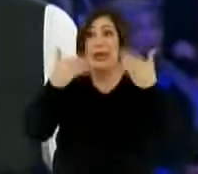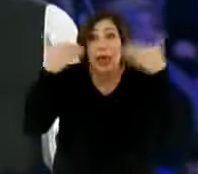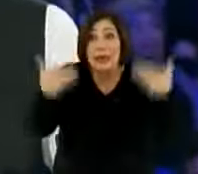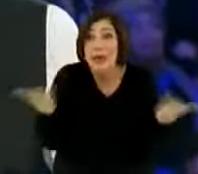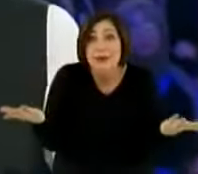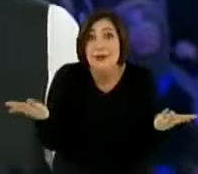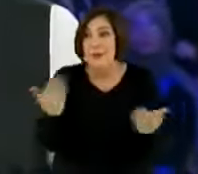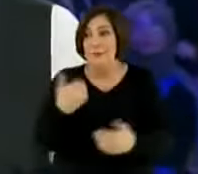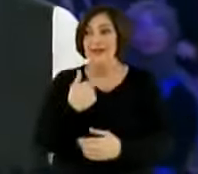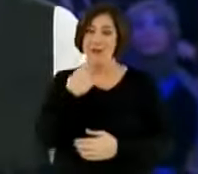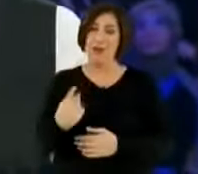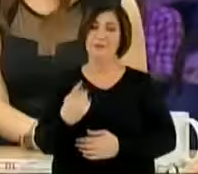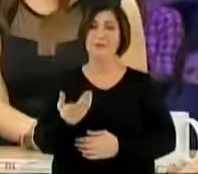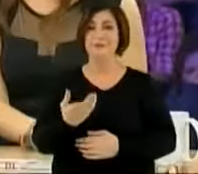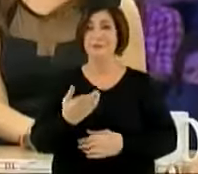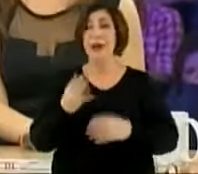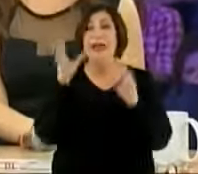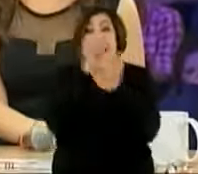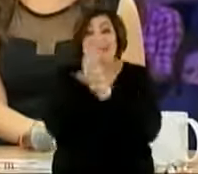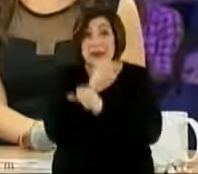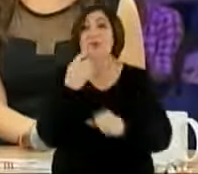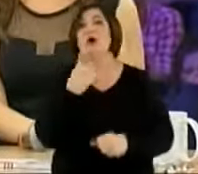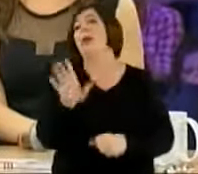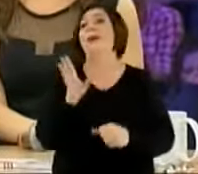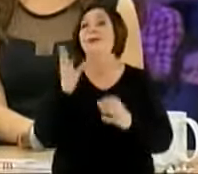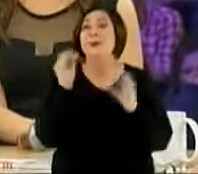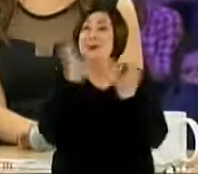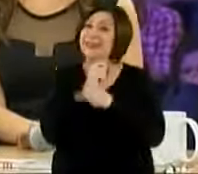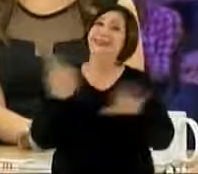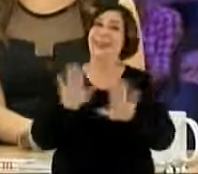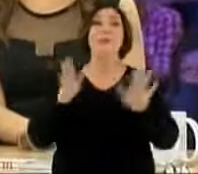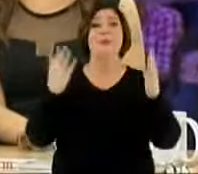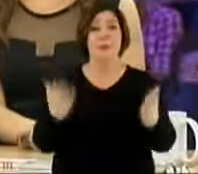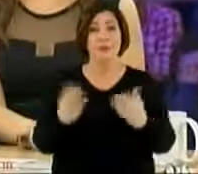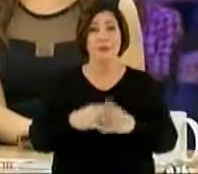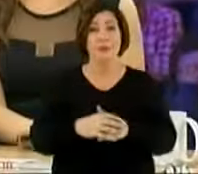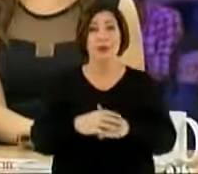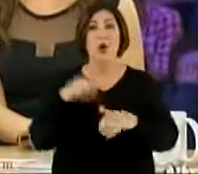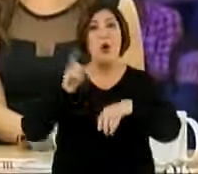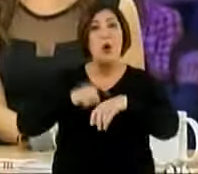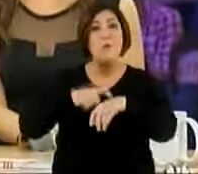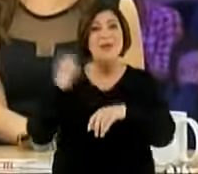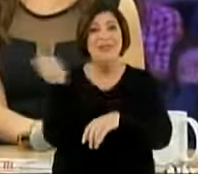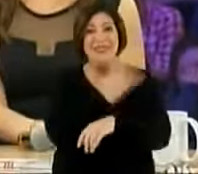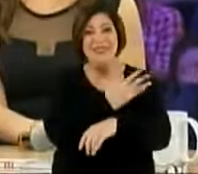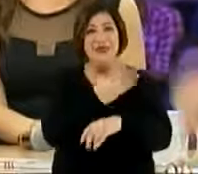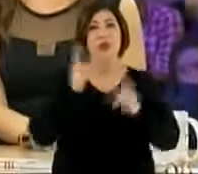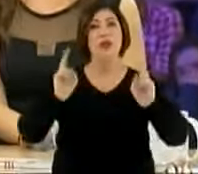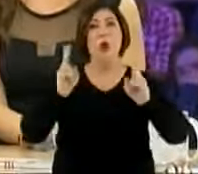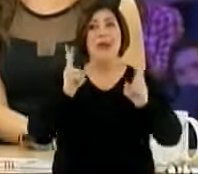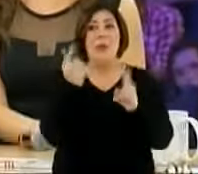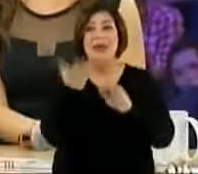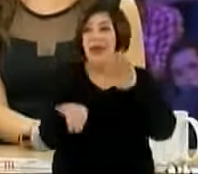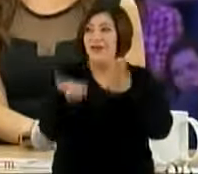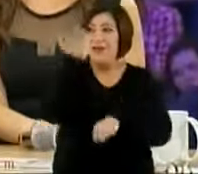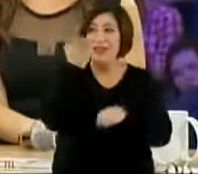ertelendi? Ben söyleyeyim o zaman. Söyle lütfen. Ben... Ama gizli bir şeyse söyleme. Çok gizli değil. Kopya sayısı sanırım normalden biraz